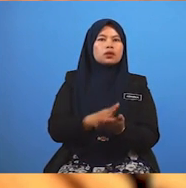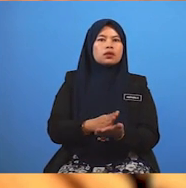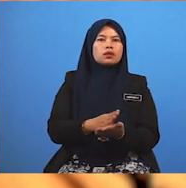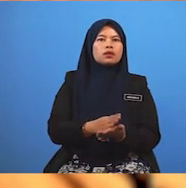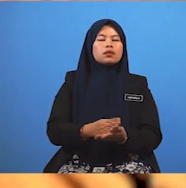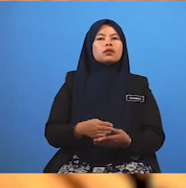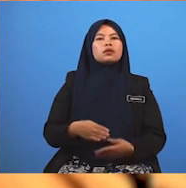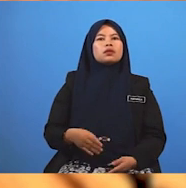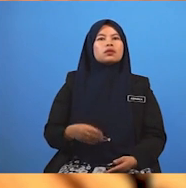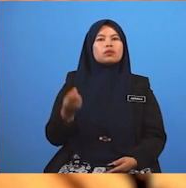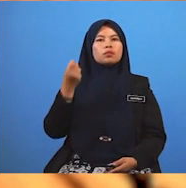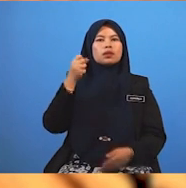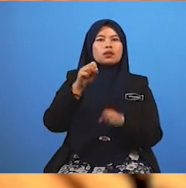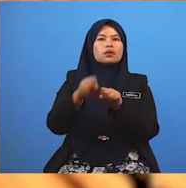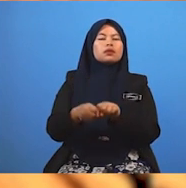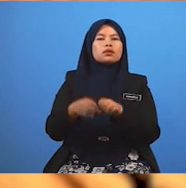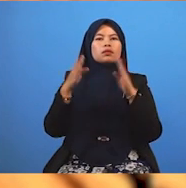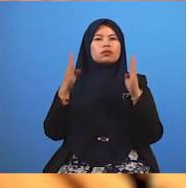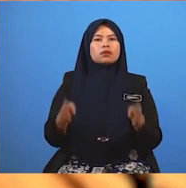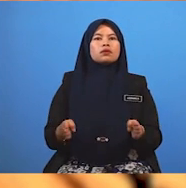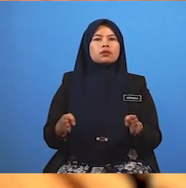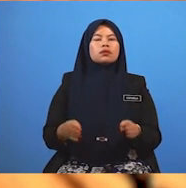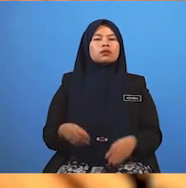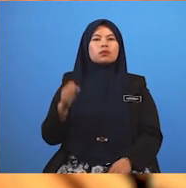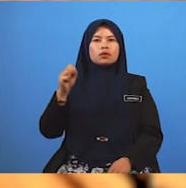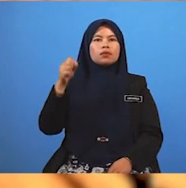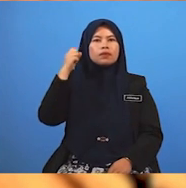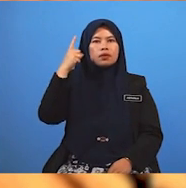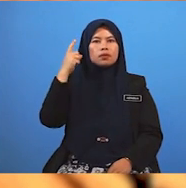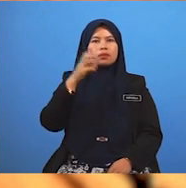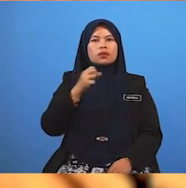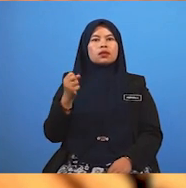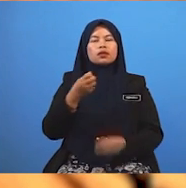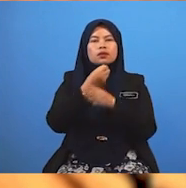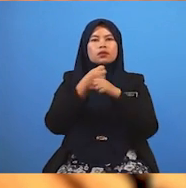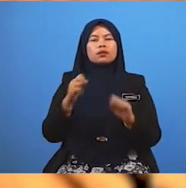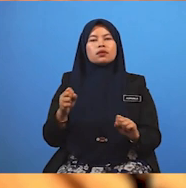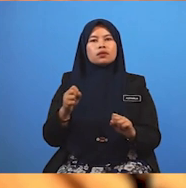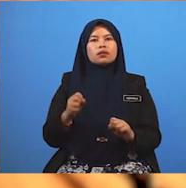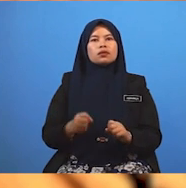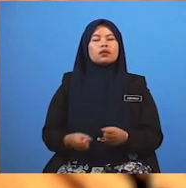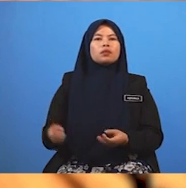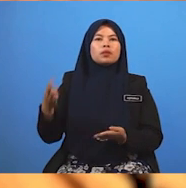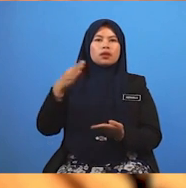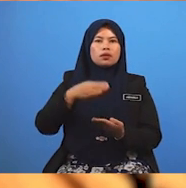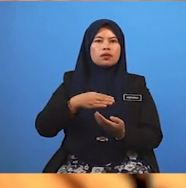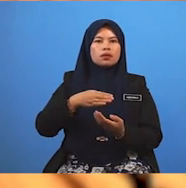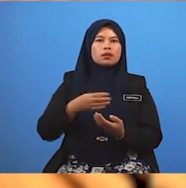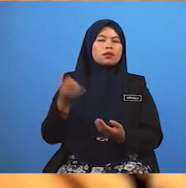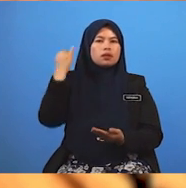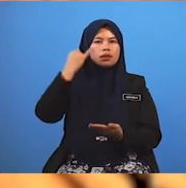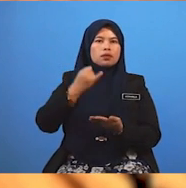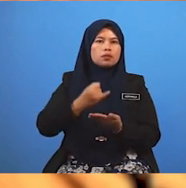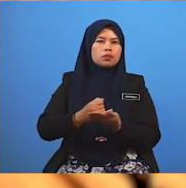makhluk dapat memahami serta bersedia menghadapi situasi ini berbekalkan ilmu pengetahuan,